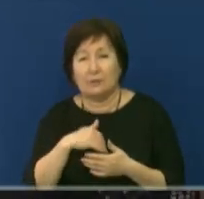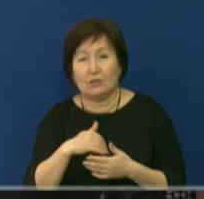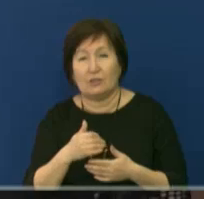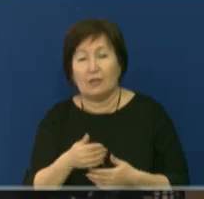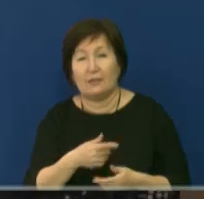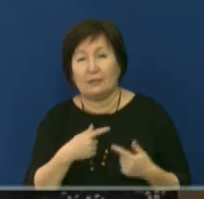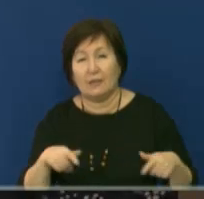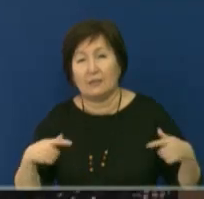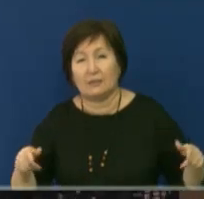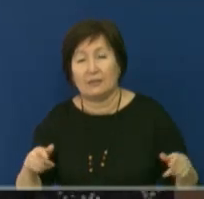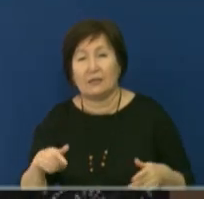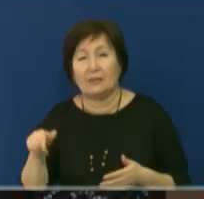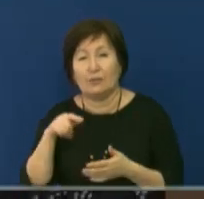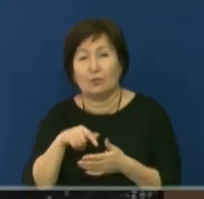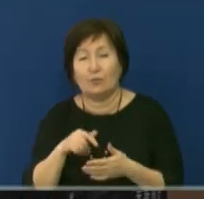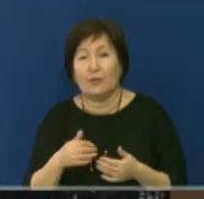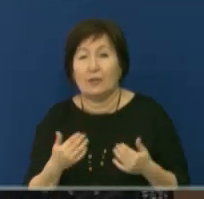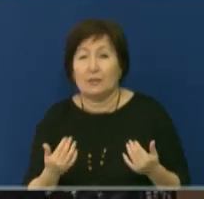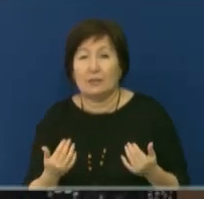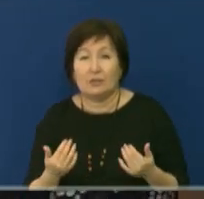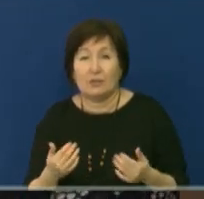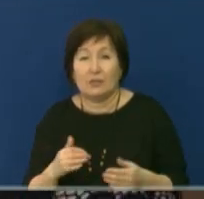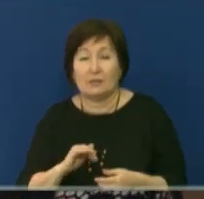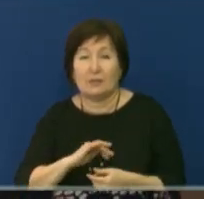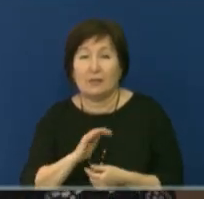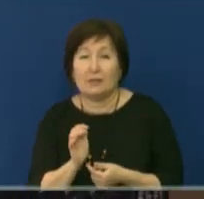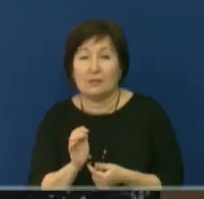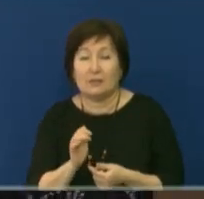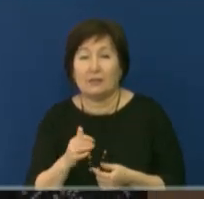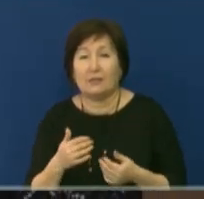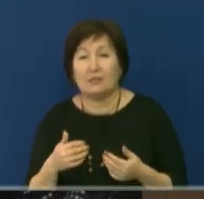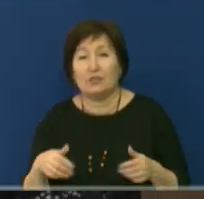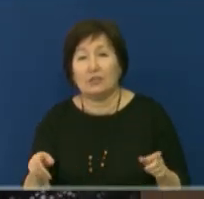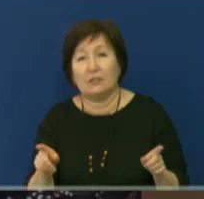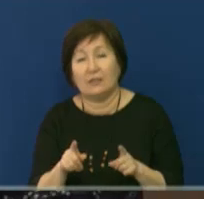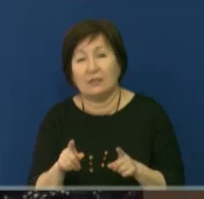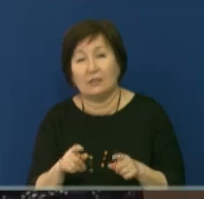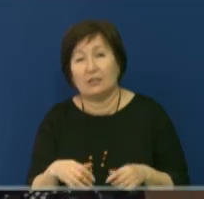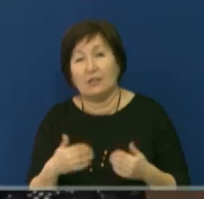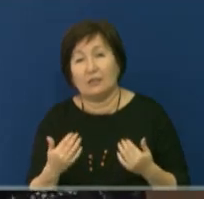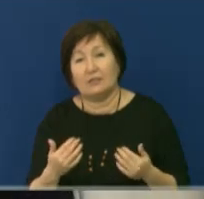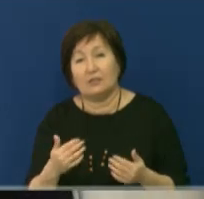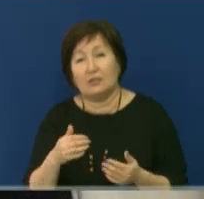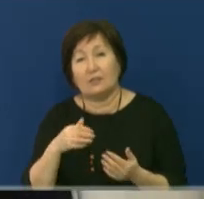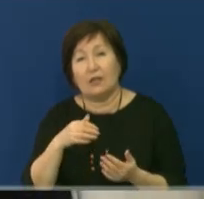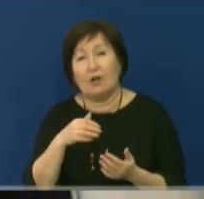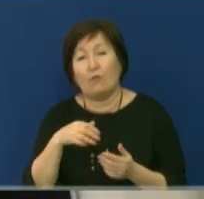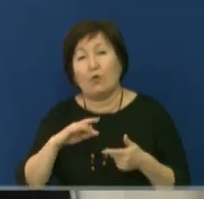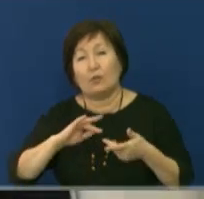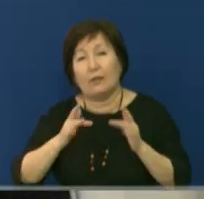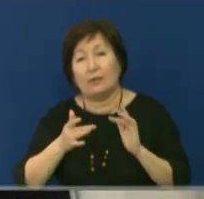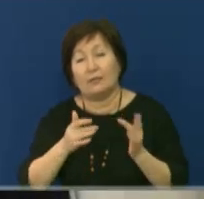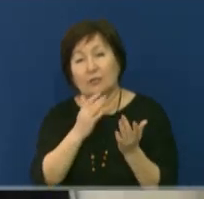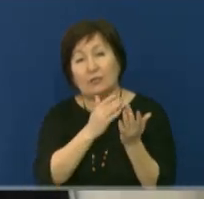өте көп келуде. Бірақ өкінішке орай, біз бұл концертті онлайн режимде өткізуге мәжбүрміз.